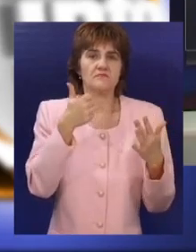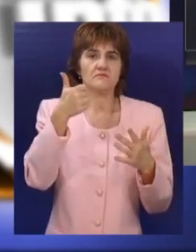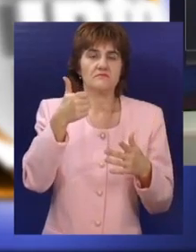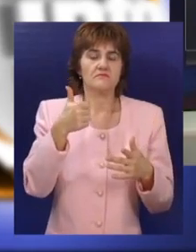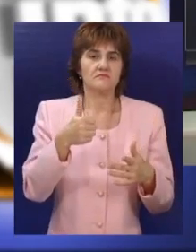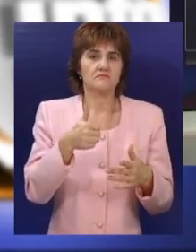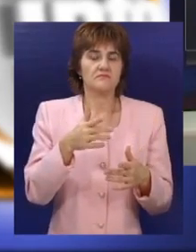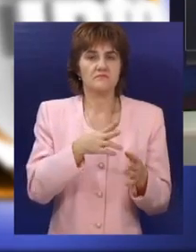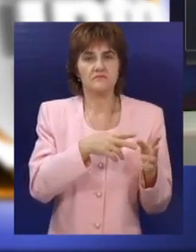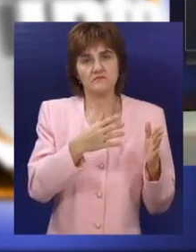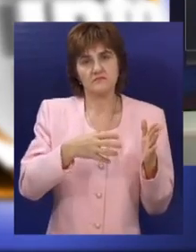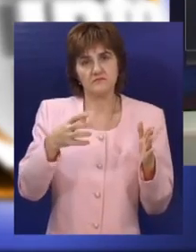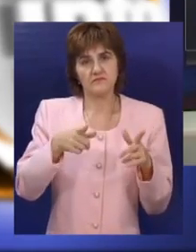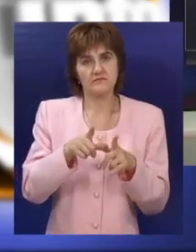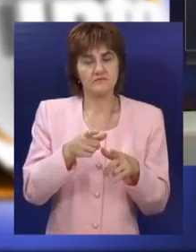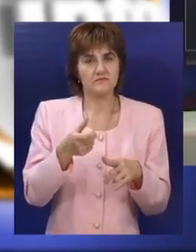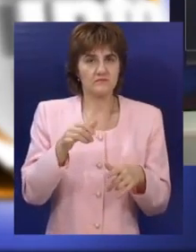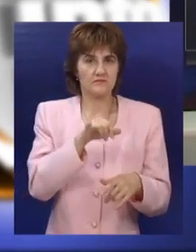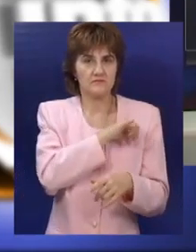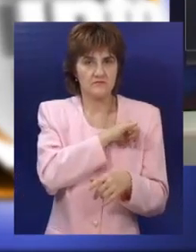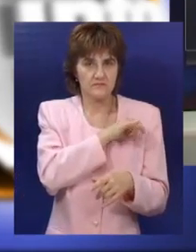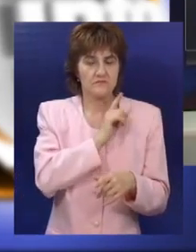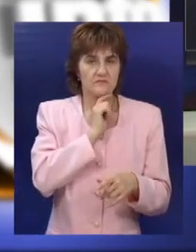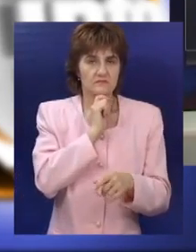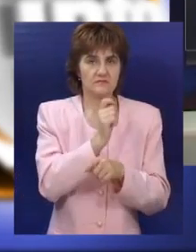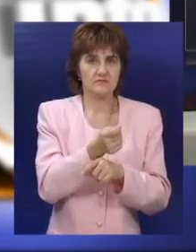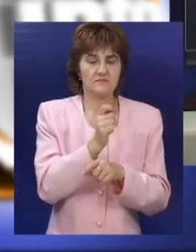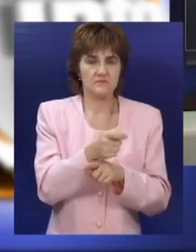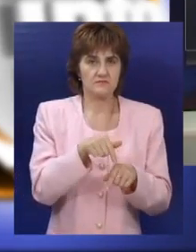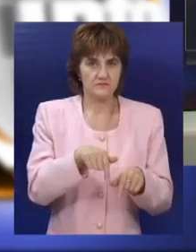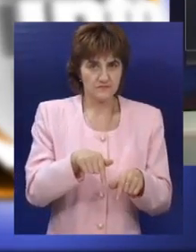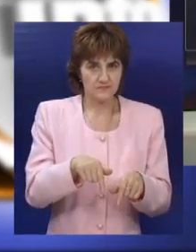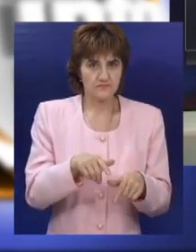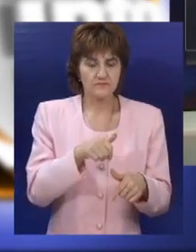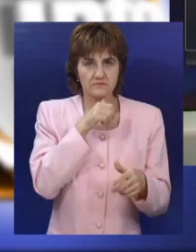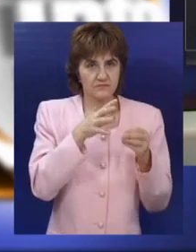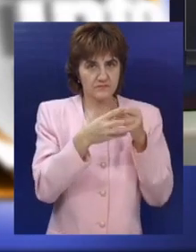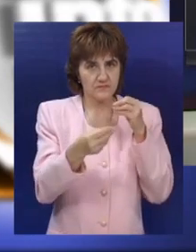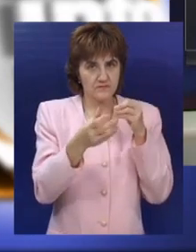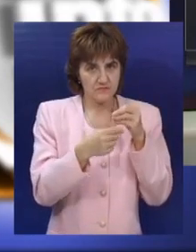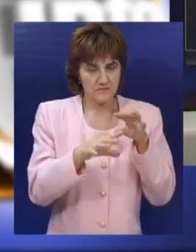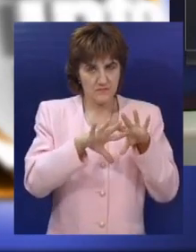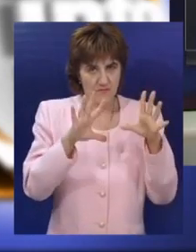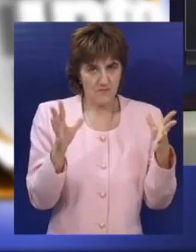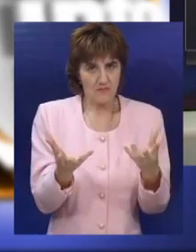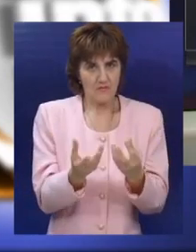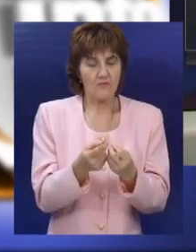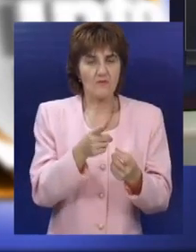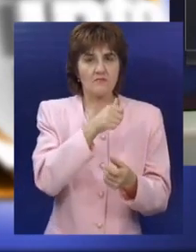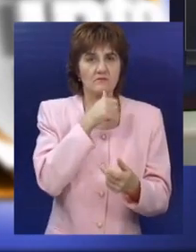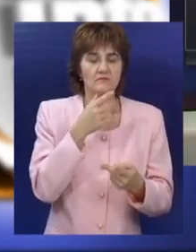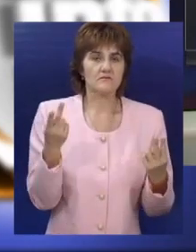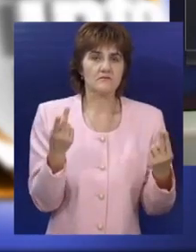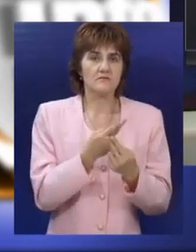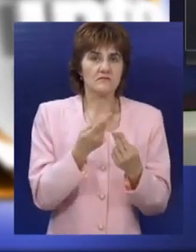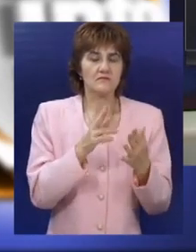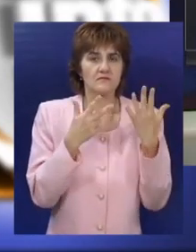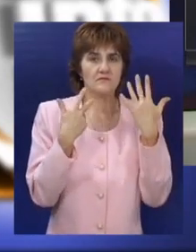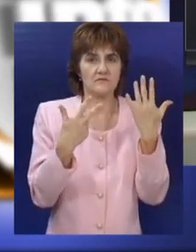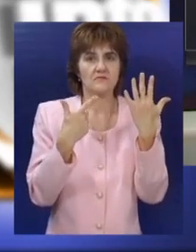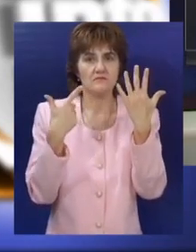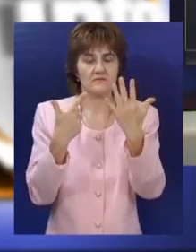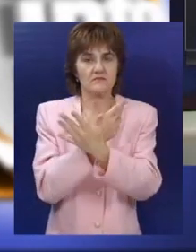novih tehnologija u pokrajini, koja je sufinansijer u investiciji. Investiciona vrednost programa iznosi preko